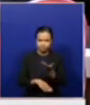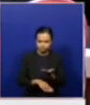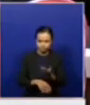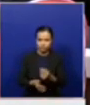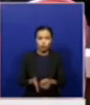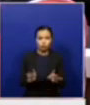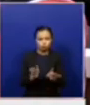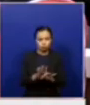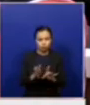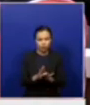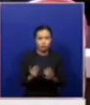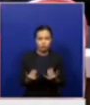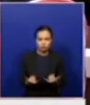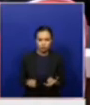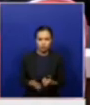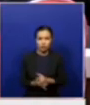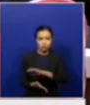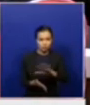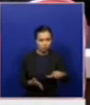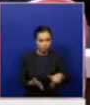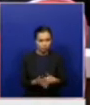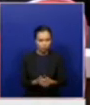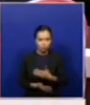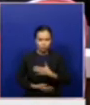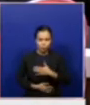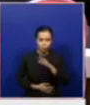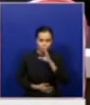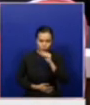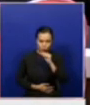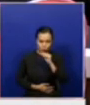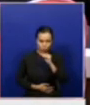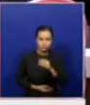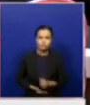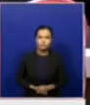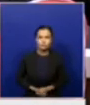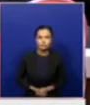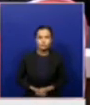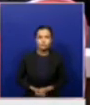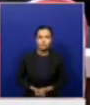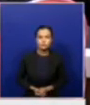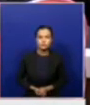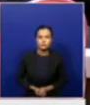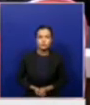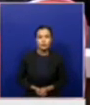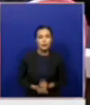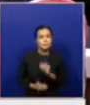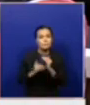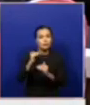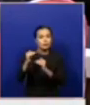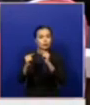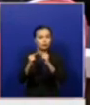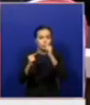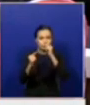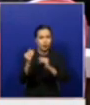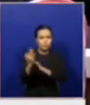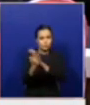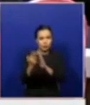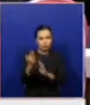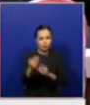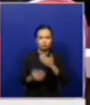นี้ทั้งหมดทั้งมวลที่กระผมกล่าวมาข้างต้นการพัฒนาประเทศจะไม่ยั่